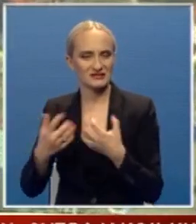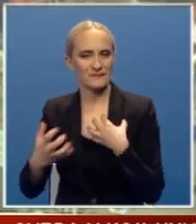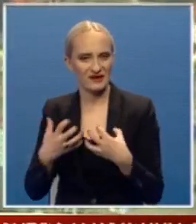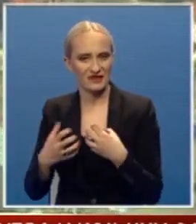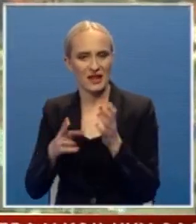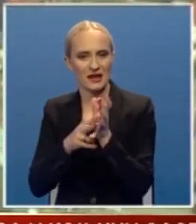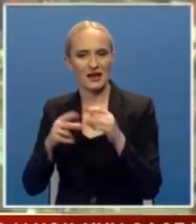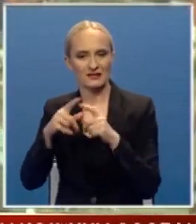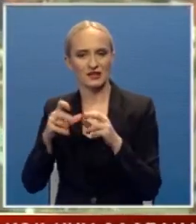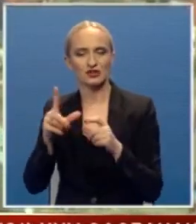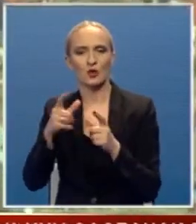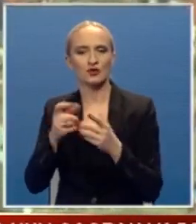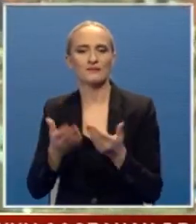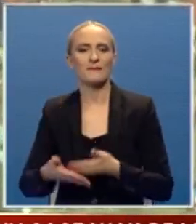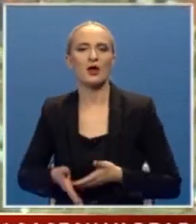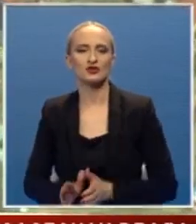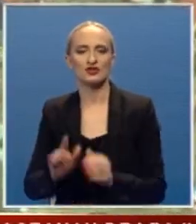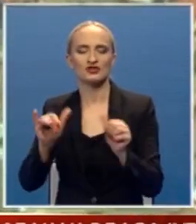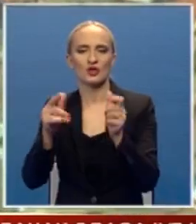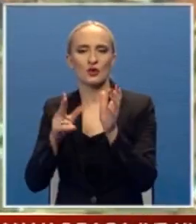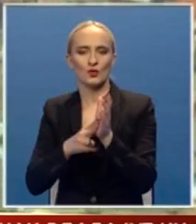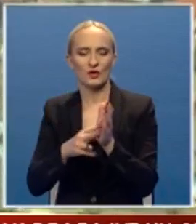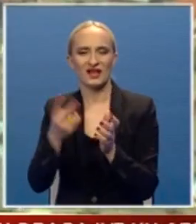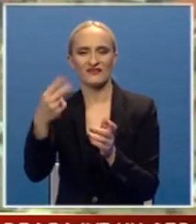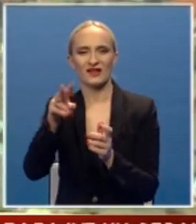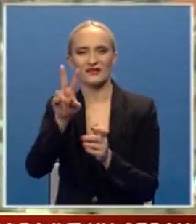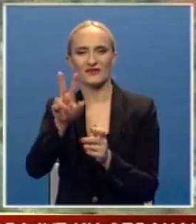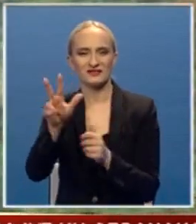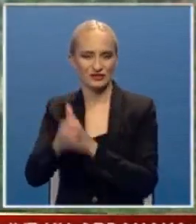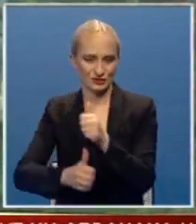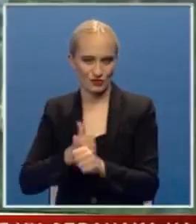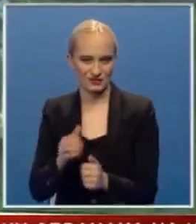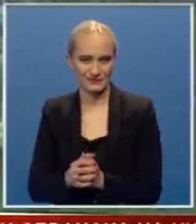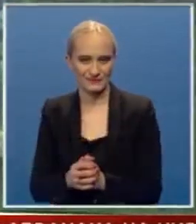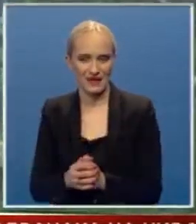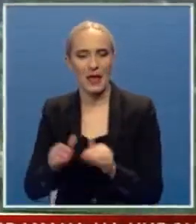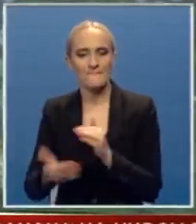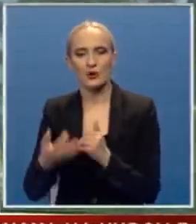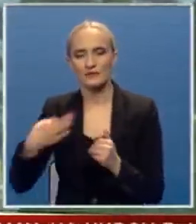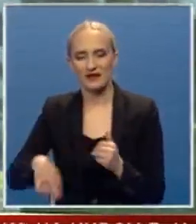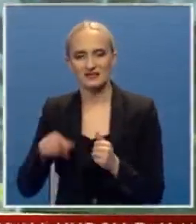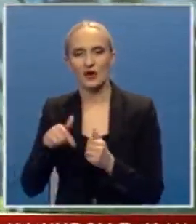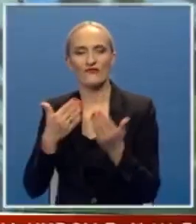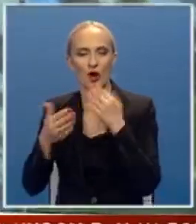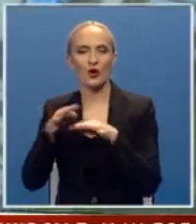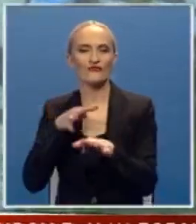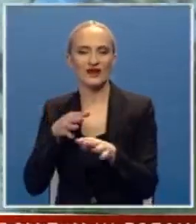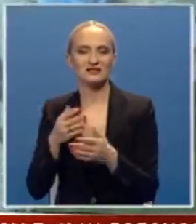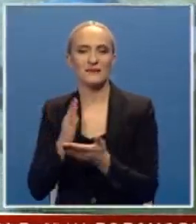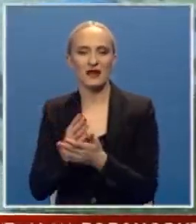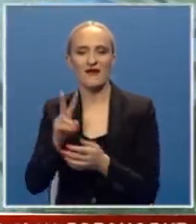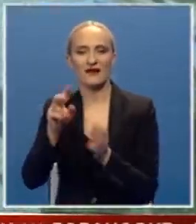manifestacije Nataša Lukić, beba rođena 16. juna 2023. godine. Potpredsjednica ovogodišnje konferencije postala